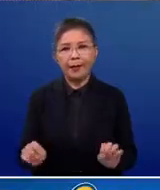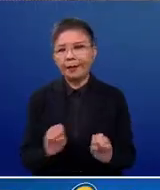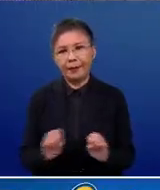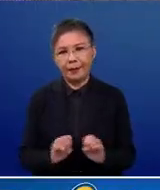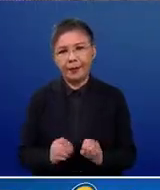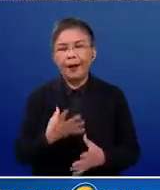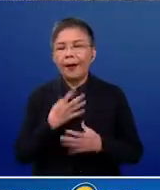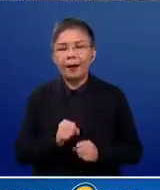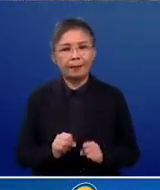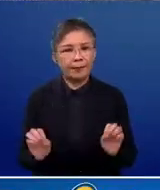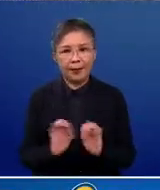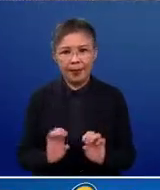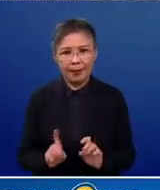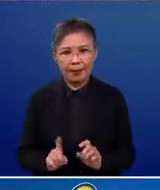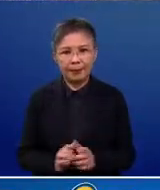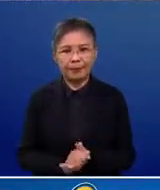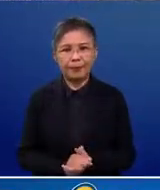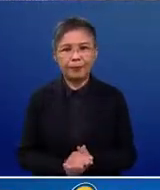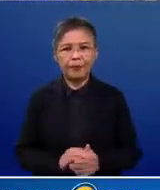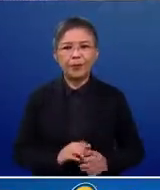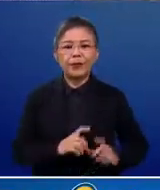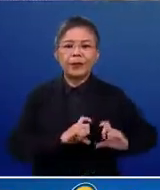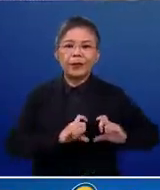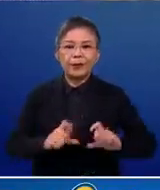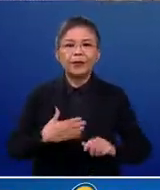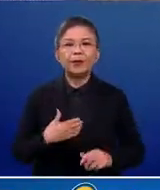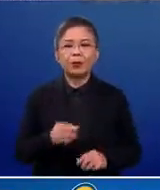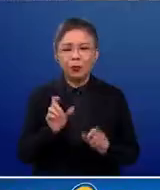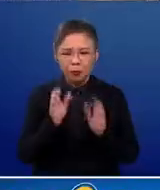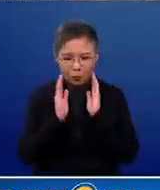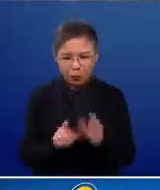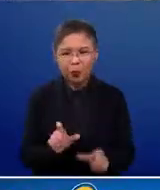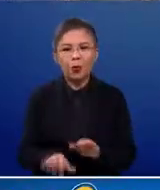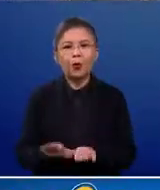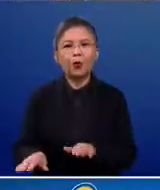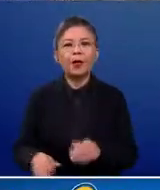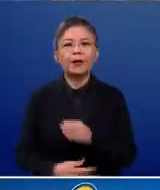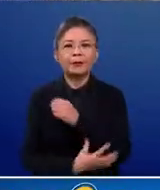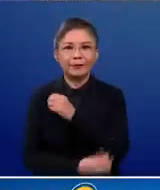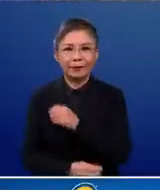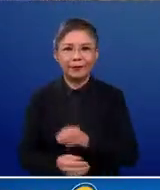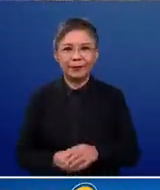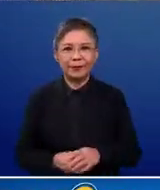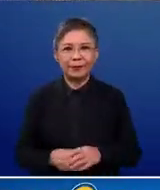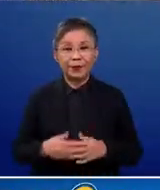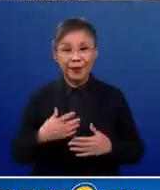terjadi. Jadi memang hadirnya Baju untuk wong cilik. Makanya Baju sekali